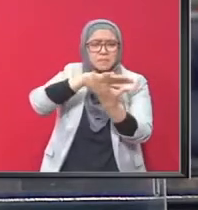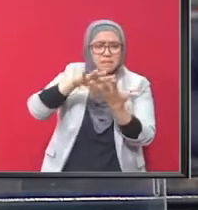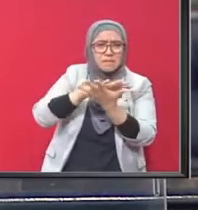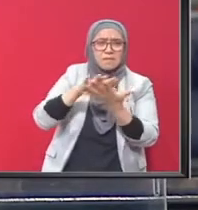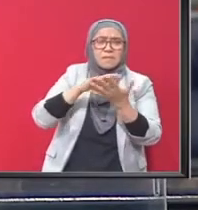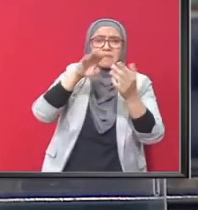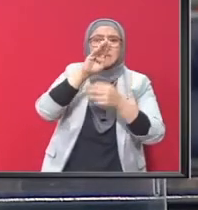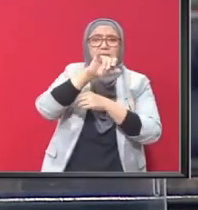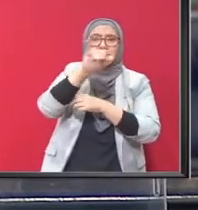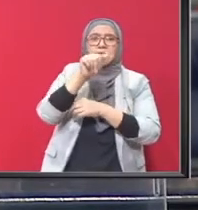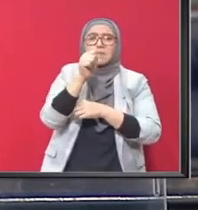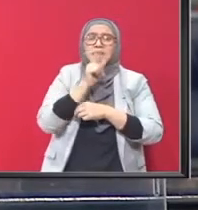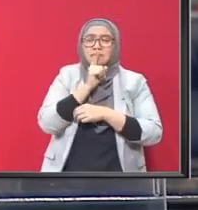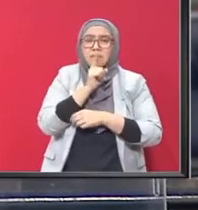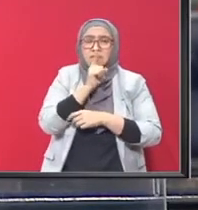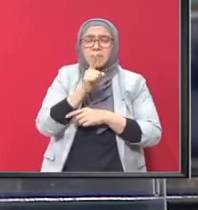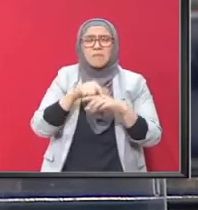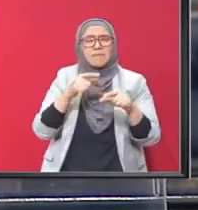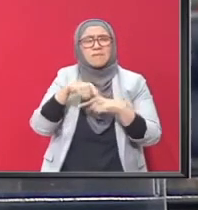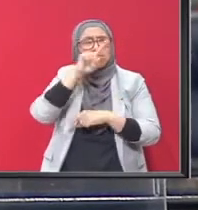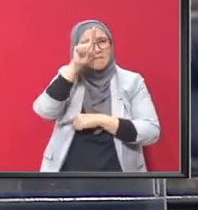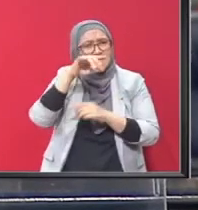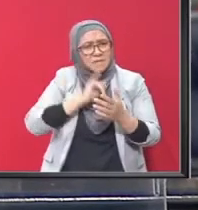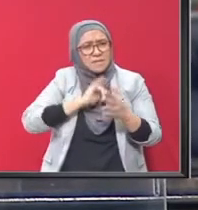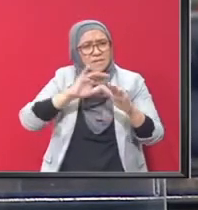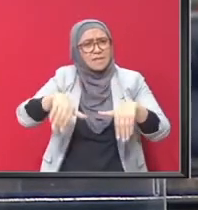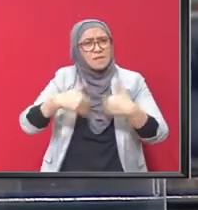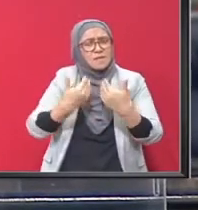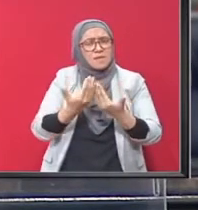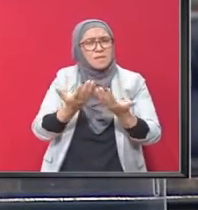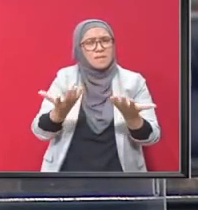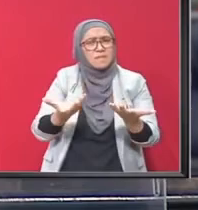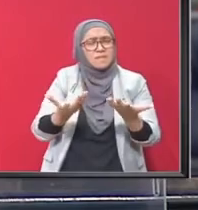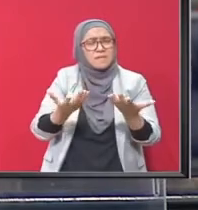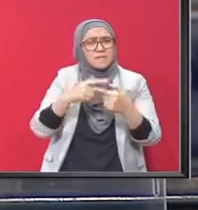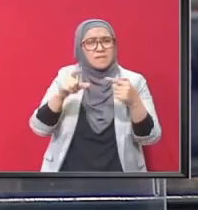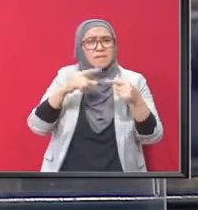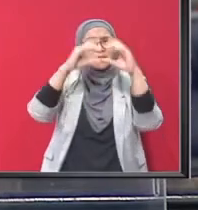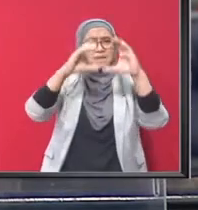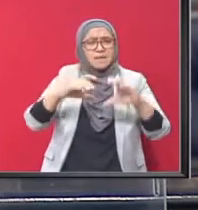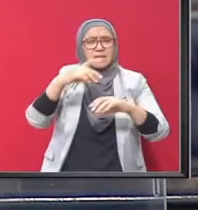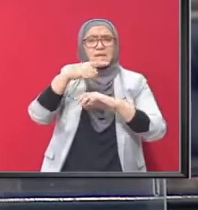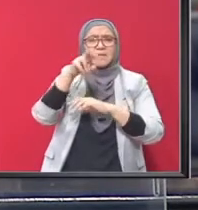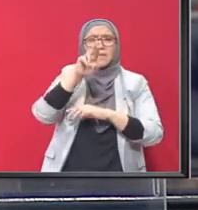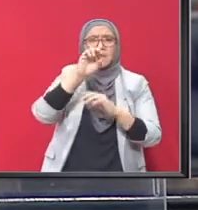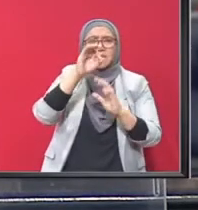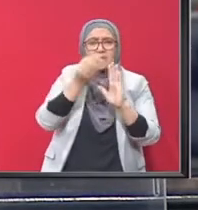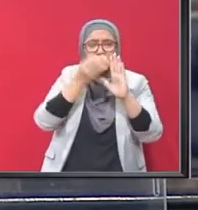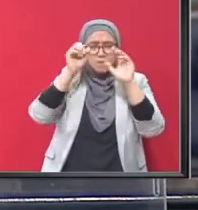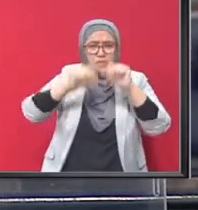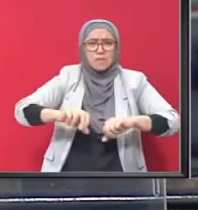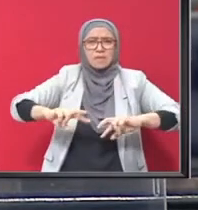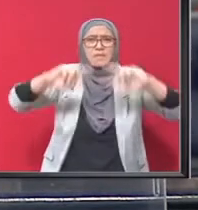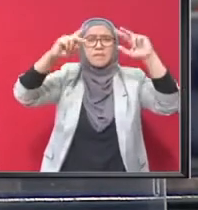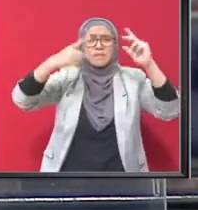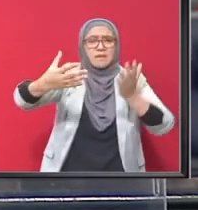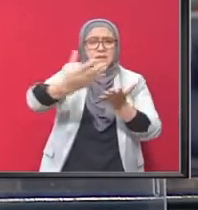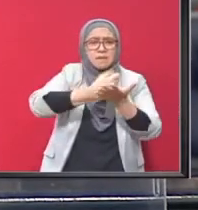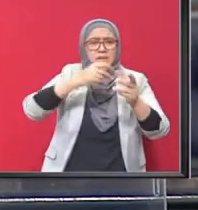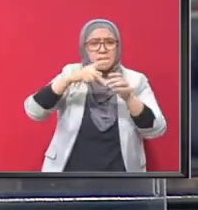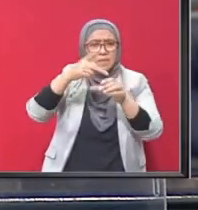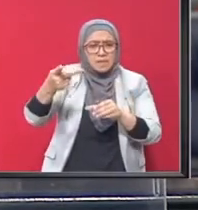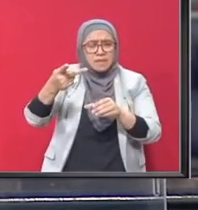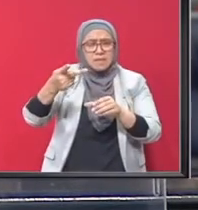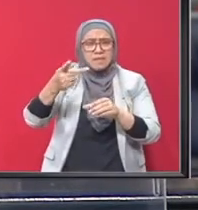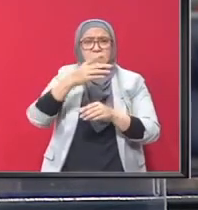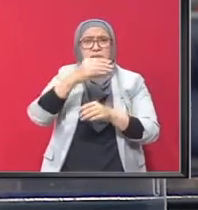sejauh mana profile and Nathan atau sweater file ini akan dapat meningkatkan hasil padi mereka dana Adakah ia